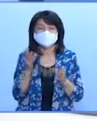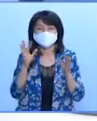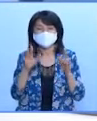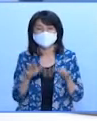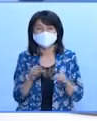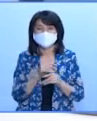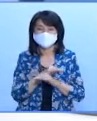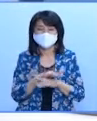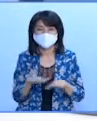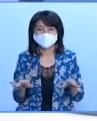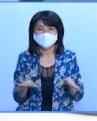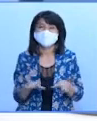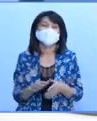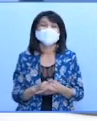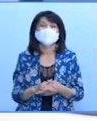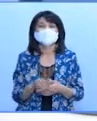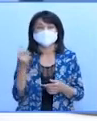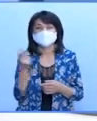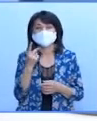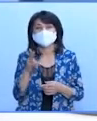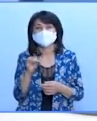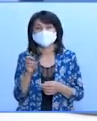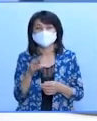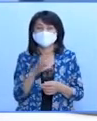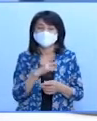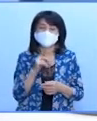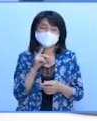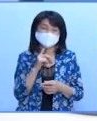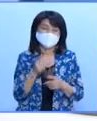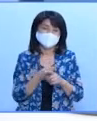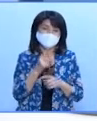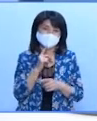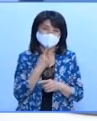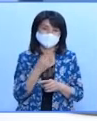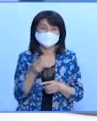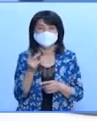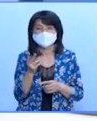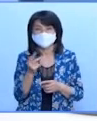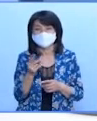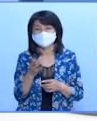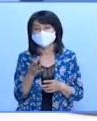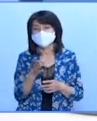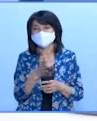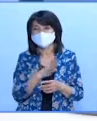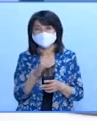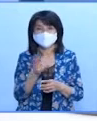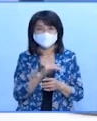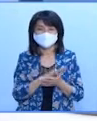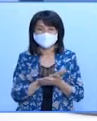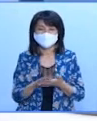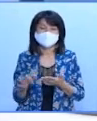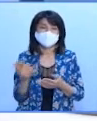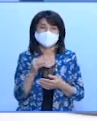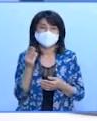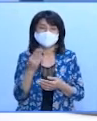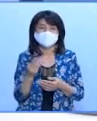фаза паводкового периода прошла без осложнений, рассказали в ДЧС Павлодарской области. Вторая фаза – приодоохранные попуски с Шульбинского